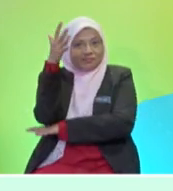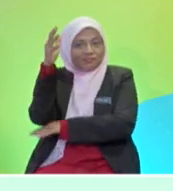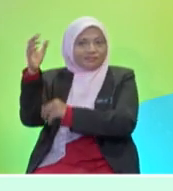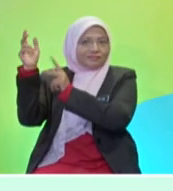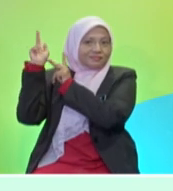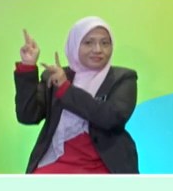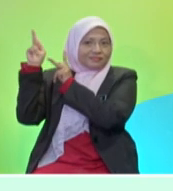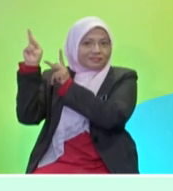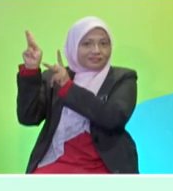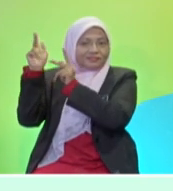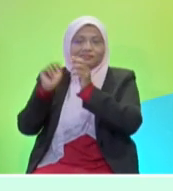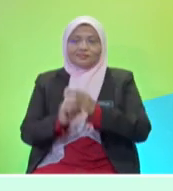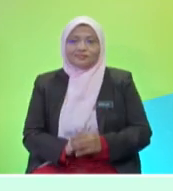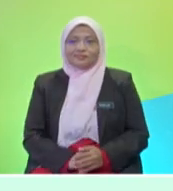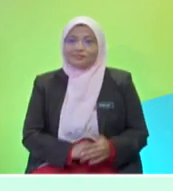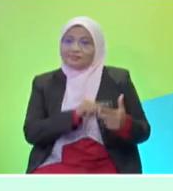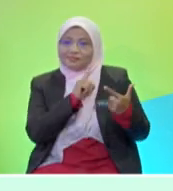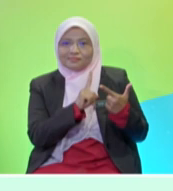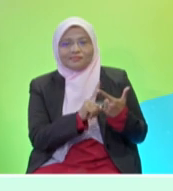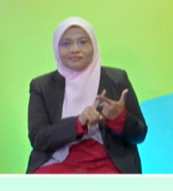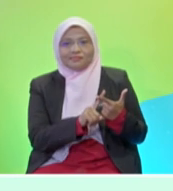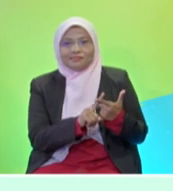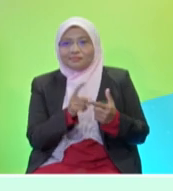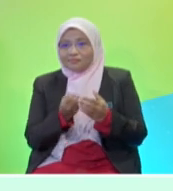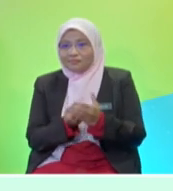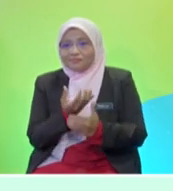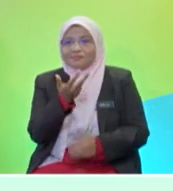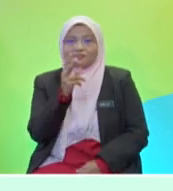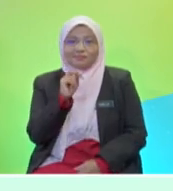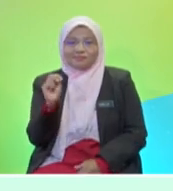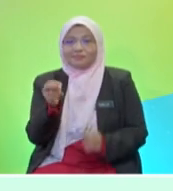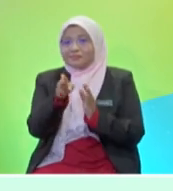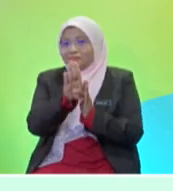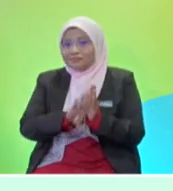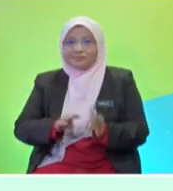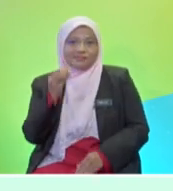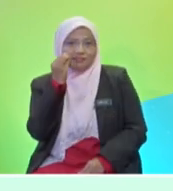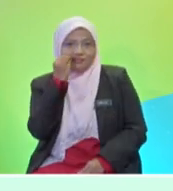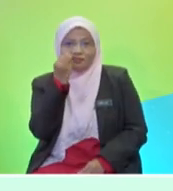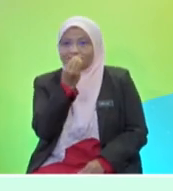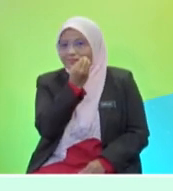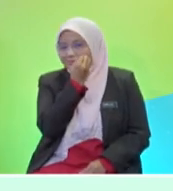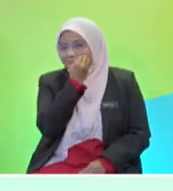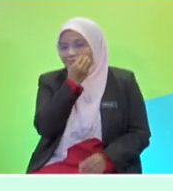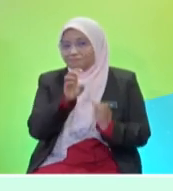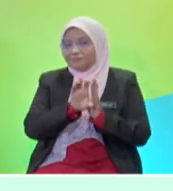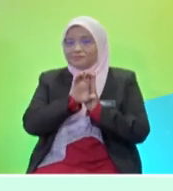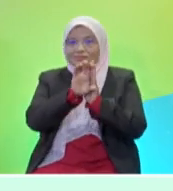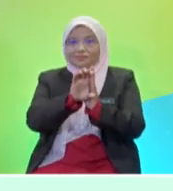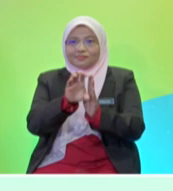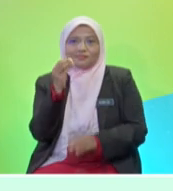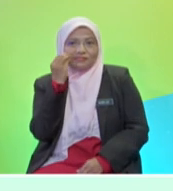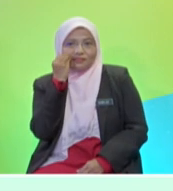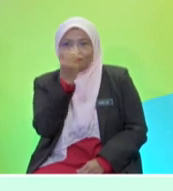kedua Mira, ada tumbuhan yang berbunga. Contoh seperti bunga matahari. Dan